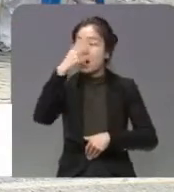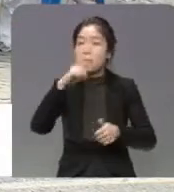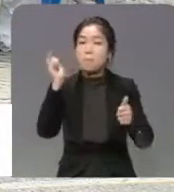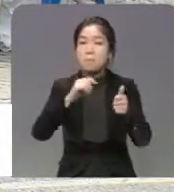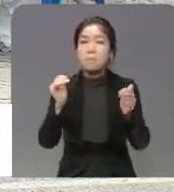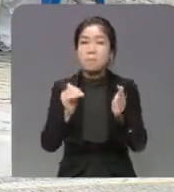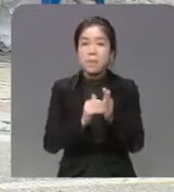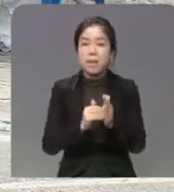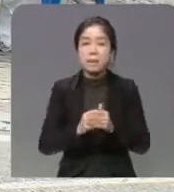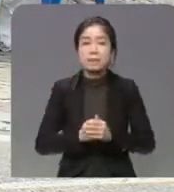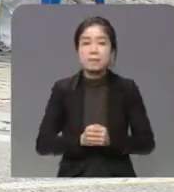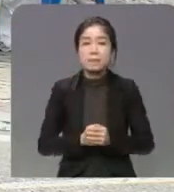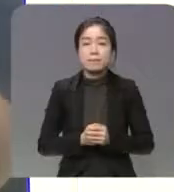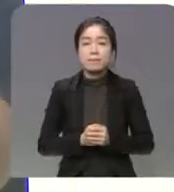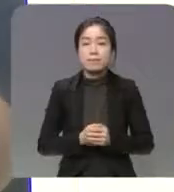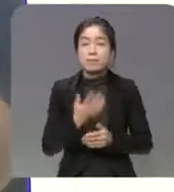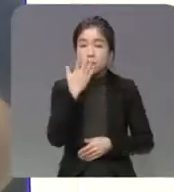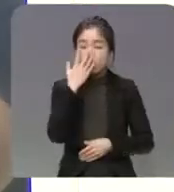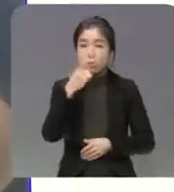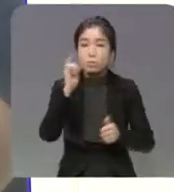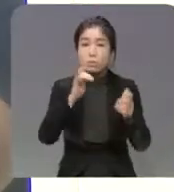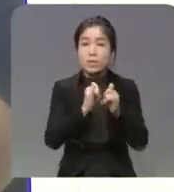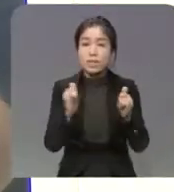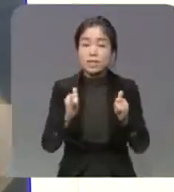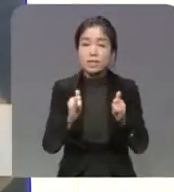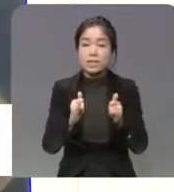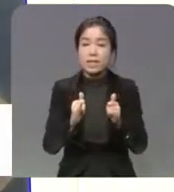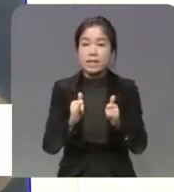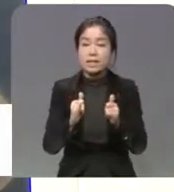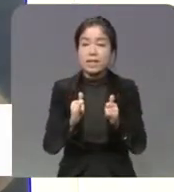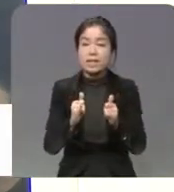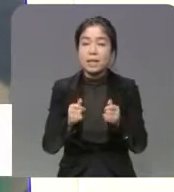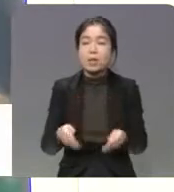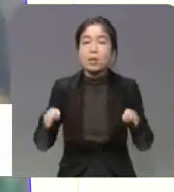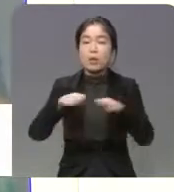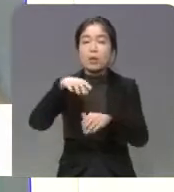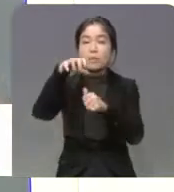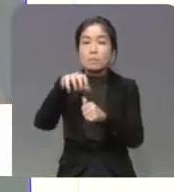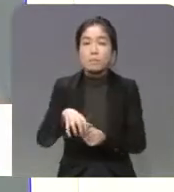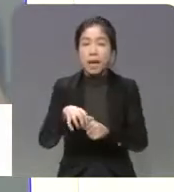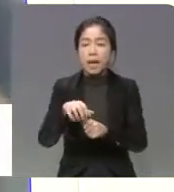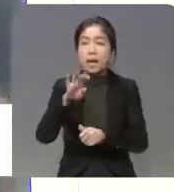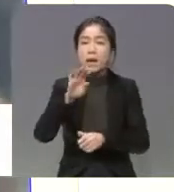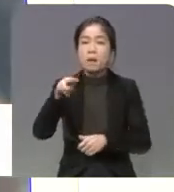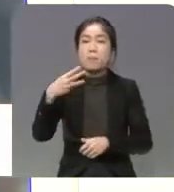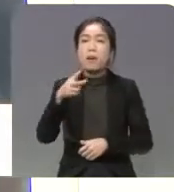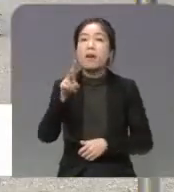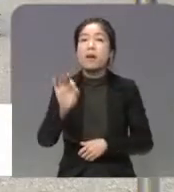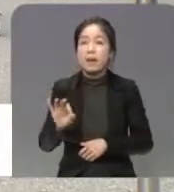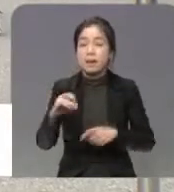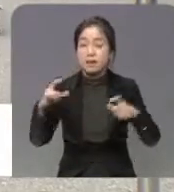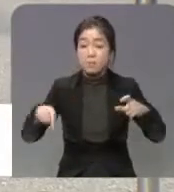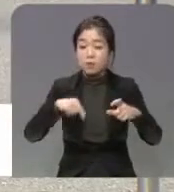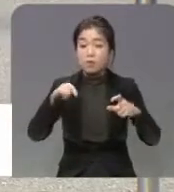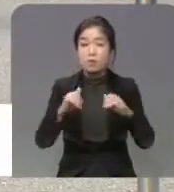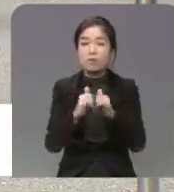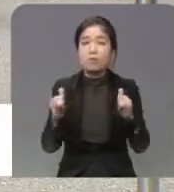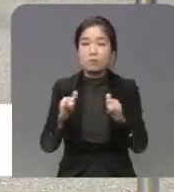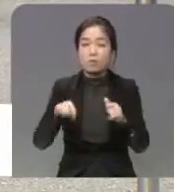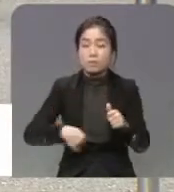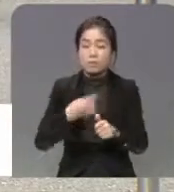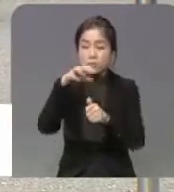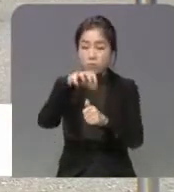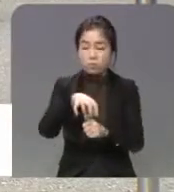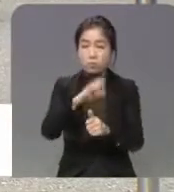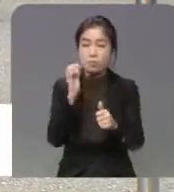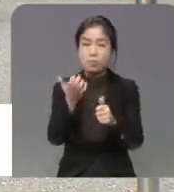사실이 확인됐습니다. 순천의 확진자는 동일 집단 격리가 이루어진 순천시 별량면의 주민으로 자가격리를 하던 중